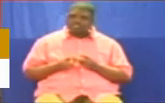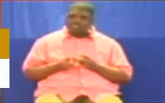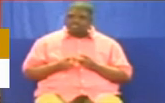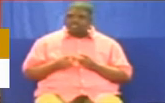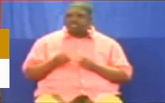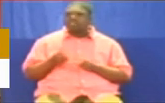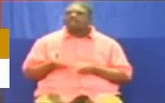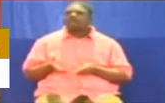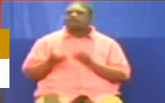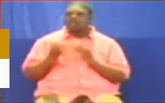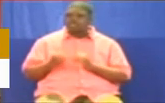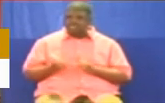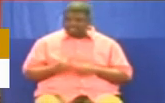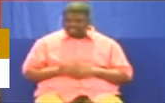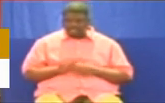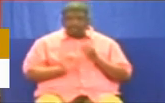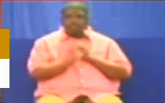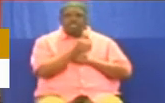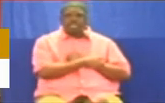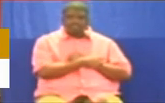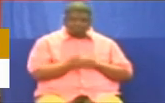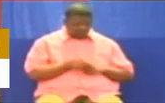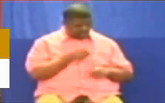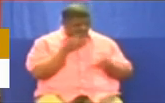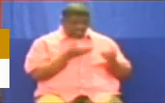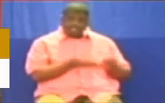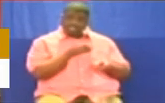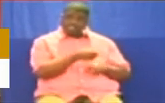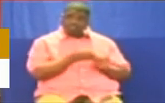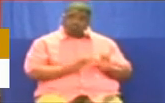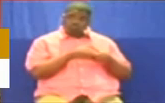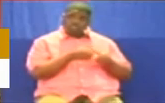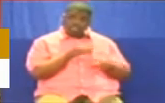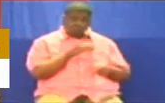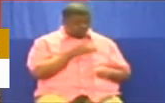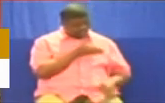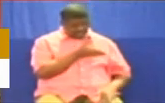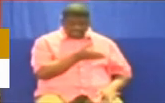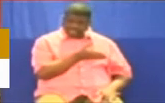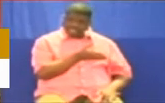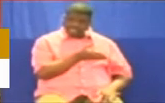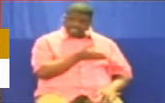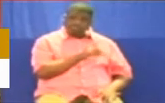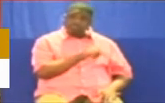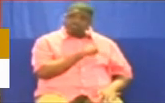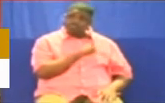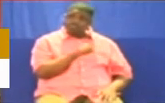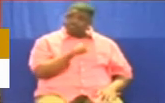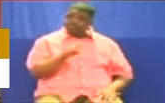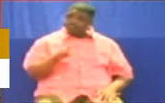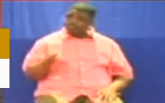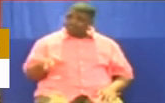capacity. Sasa, katika hii mikutano mingi ambapo